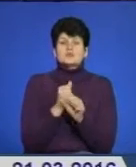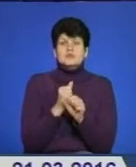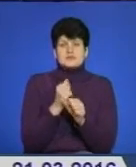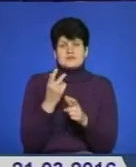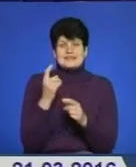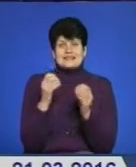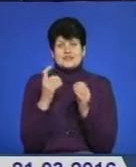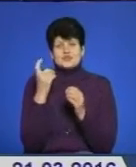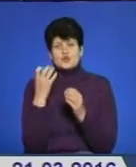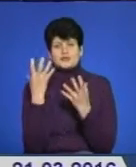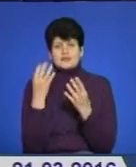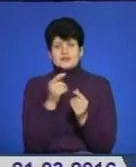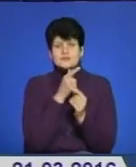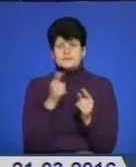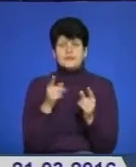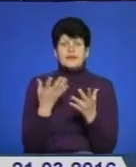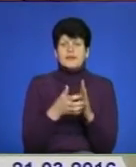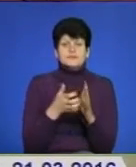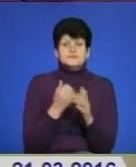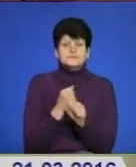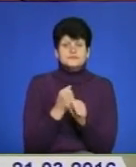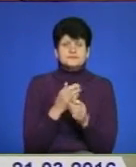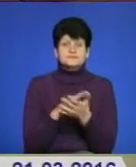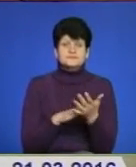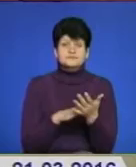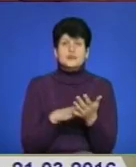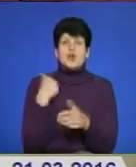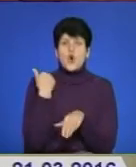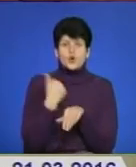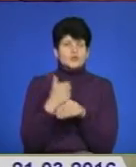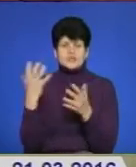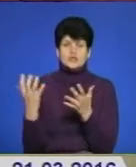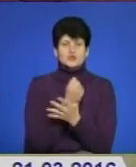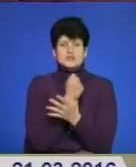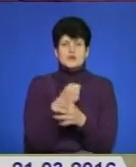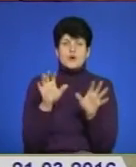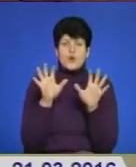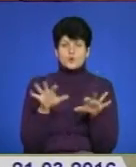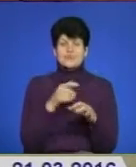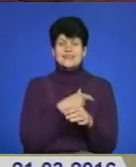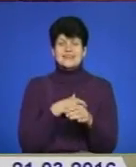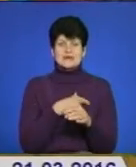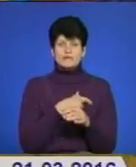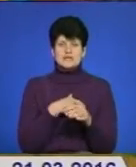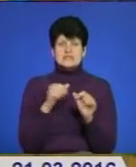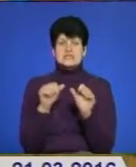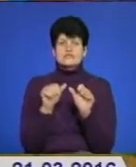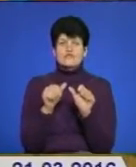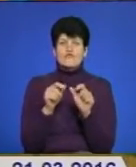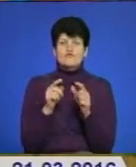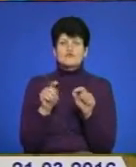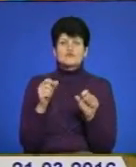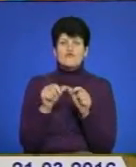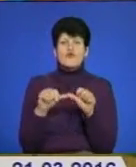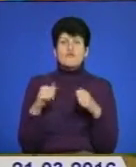термін і де не допрацювали – далі у сюжеті. Найголовніше досягнення голови і депутатів сформована одразу на